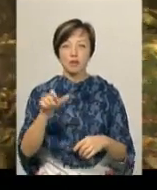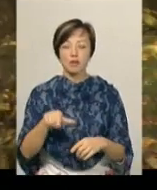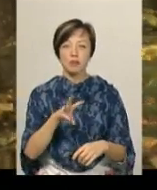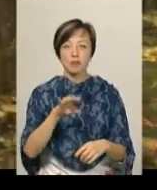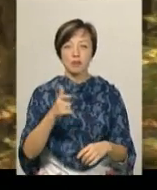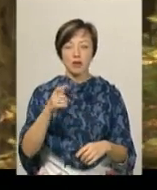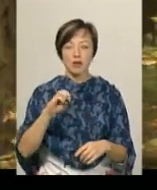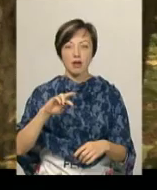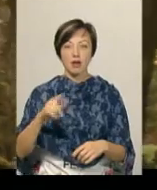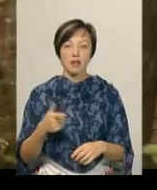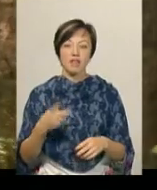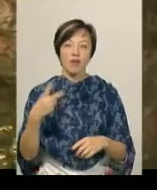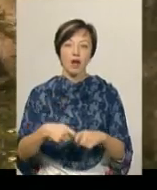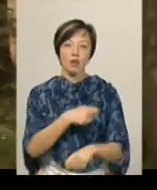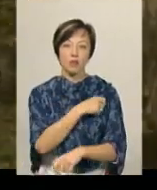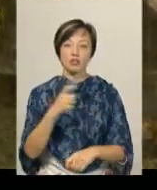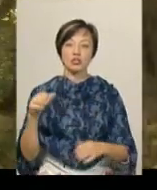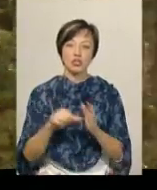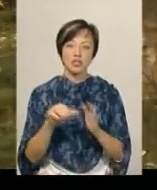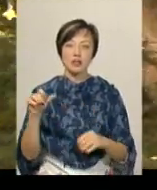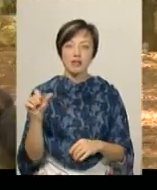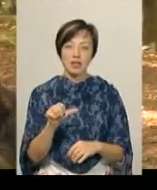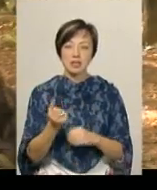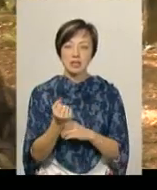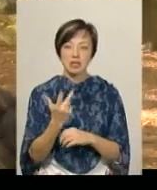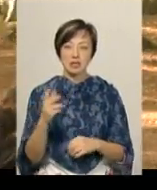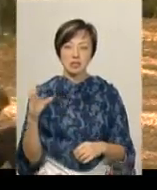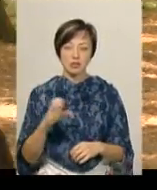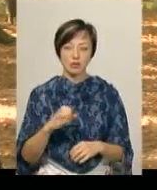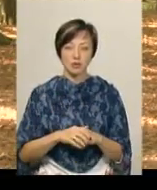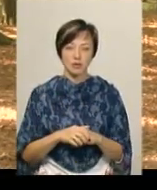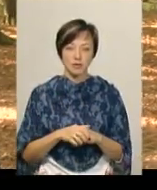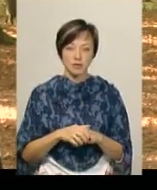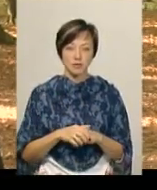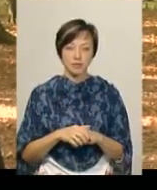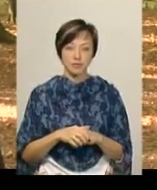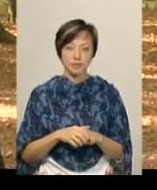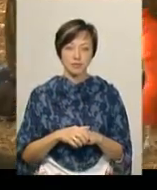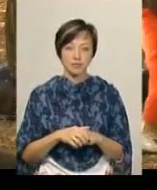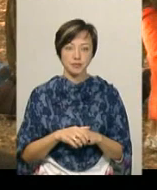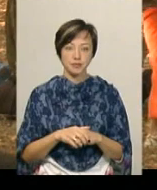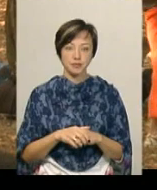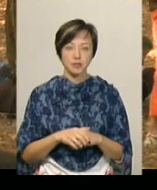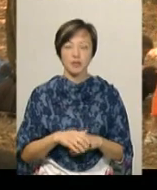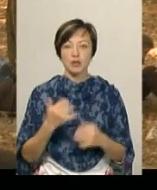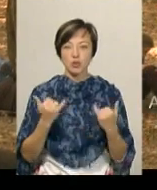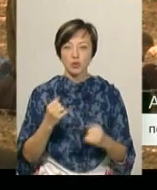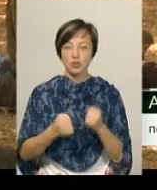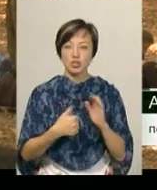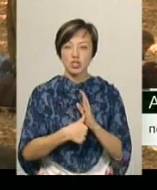Мігель. Він пробіг дистанцію 2 кілометри за 6 хвилин 13 секунд. Я думаю, моя дистанція – це 1505 тисяч метрів. Сьогодні я